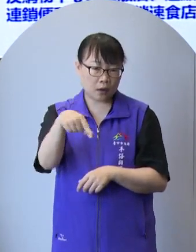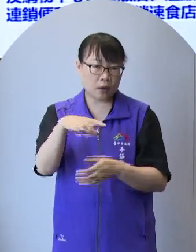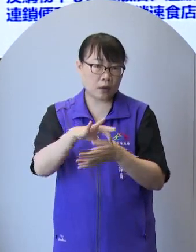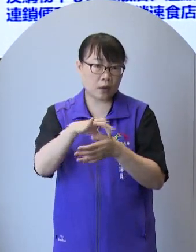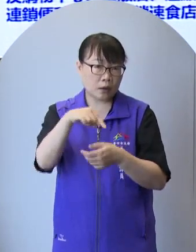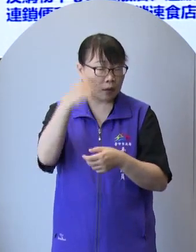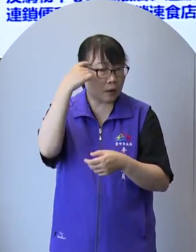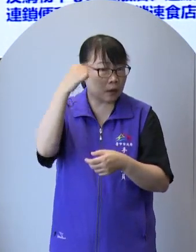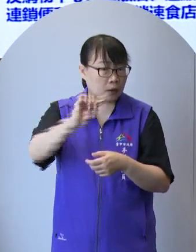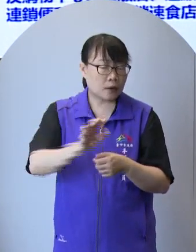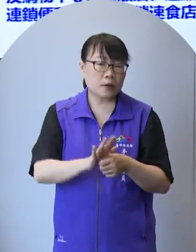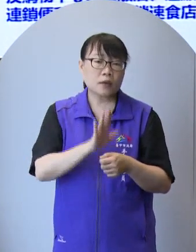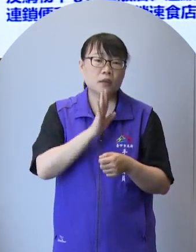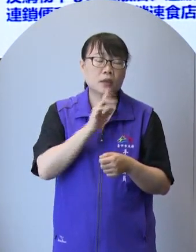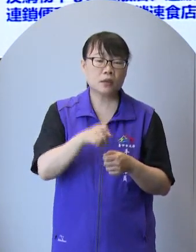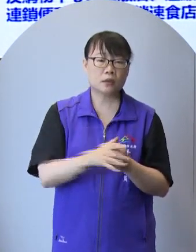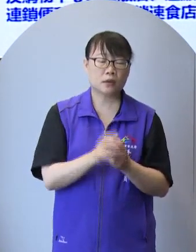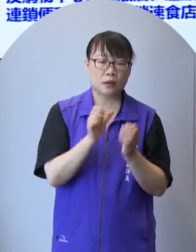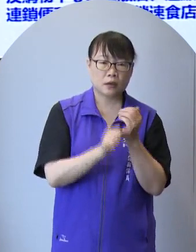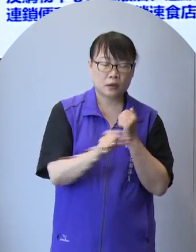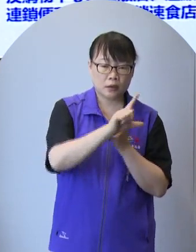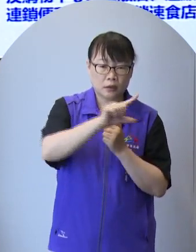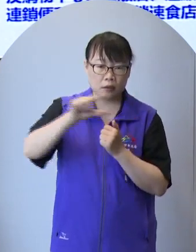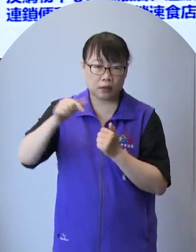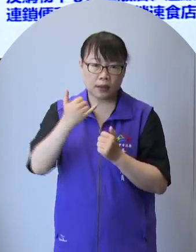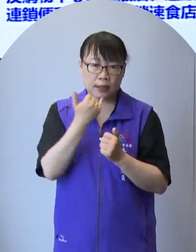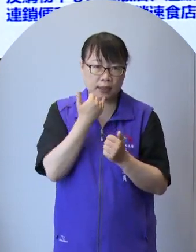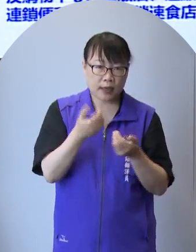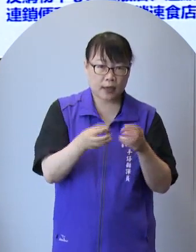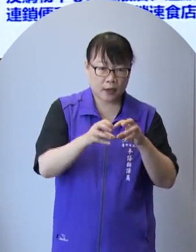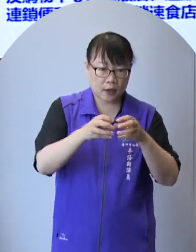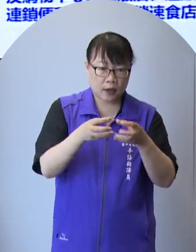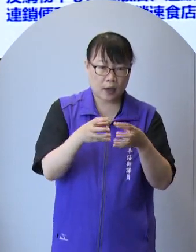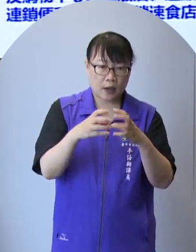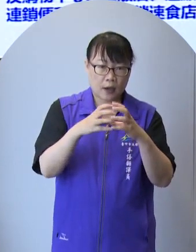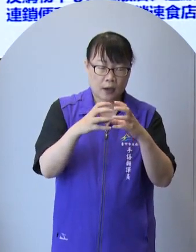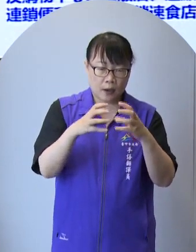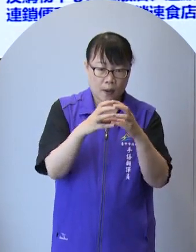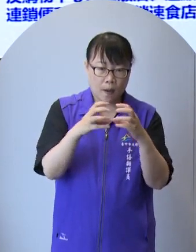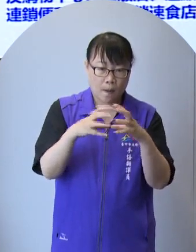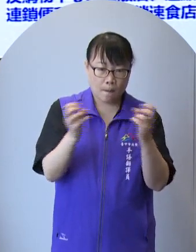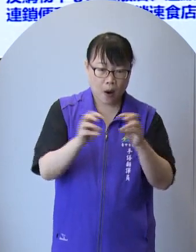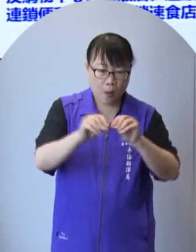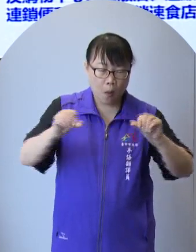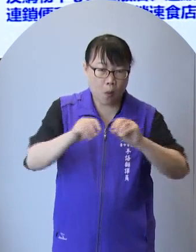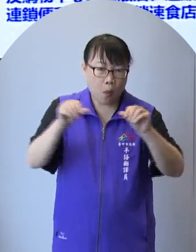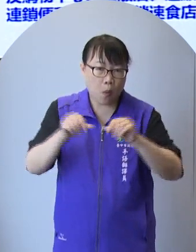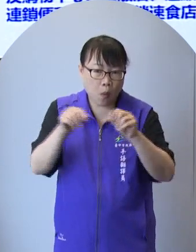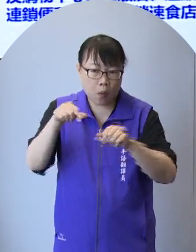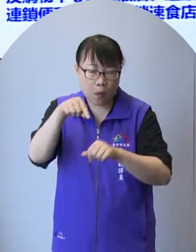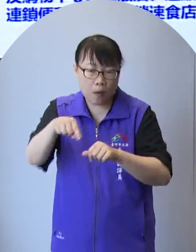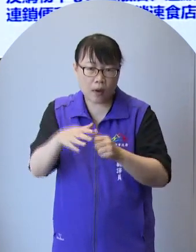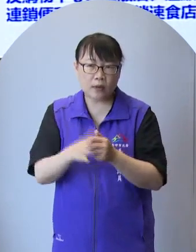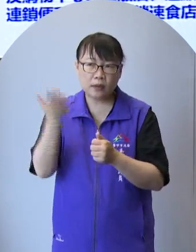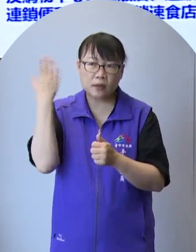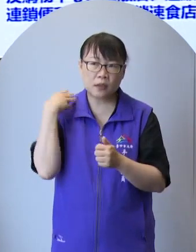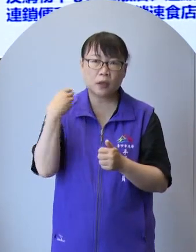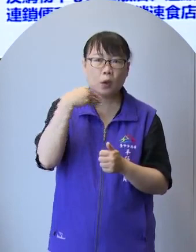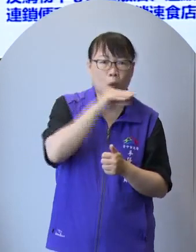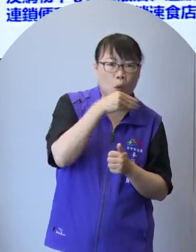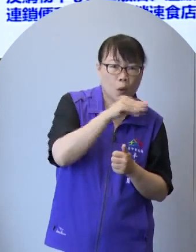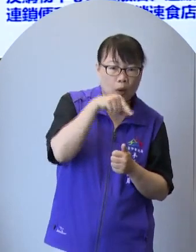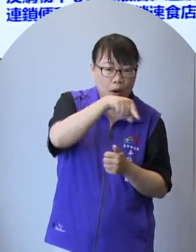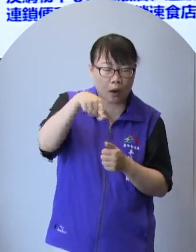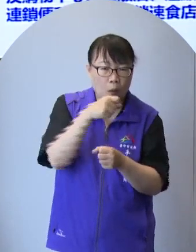物可分解塑胶聚乳酸，它是用玉米或者用谷类去做的。好，大概在10几年前开始，很多